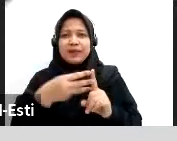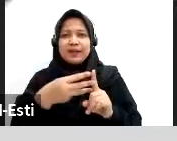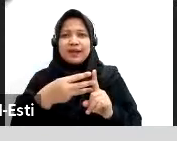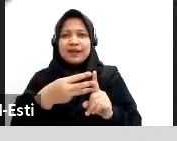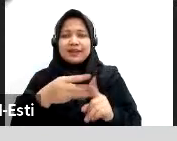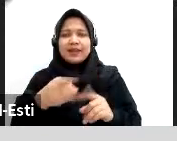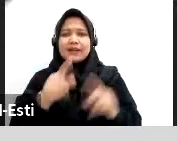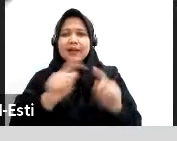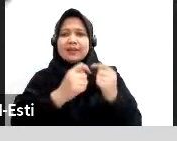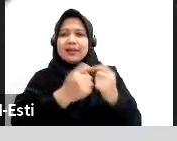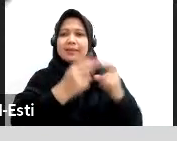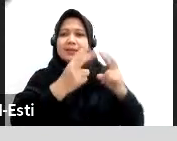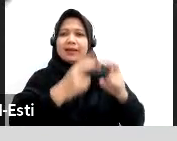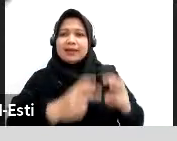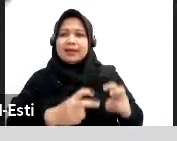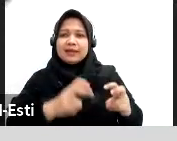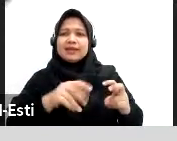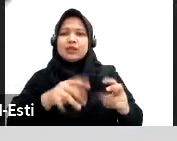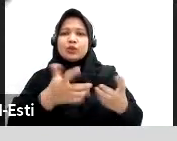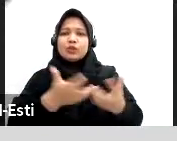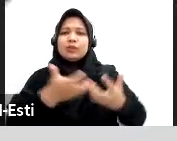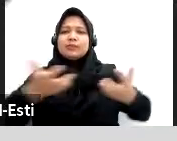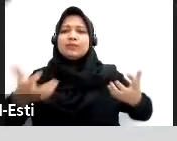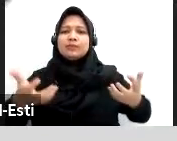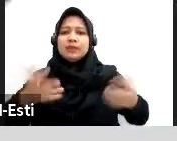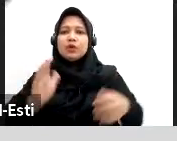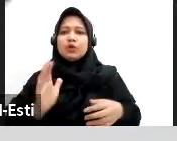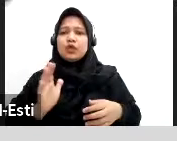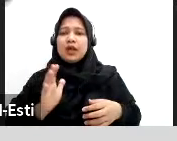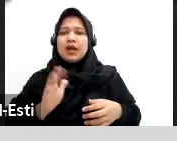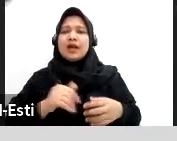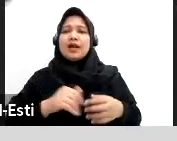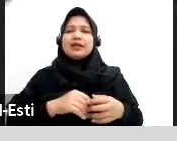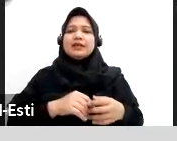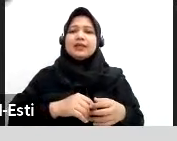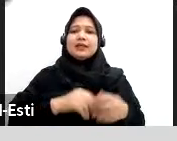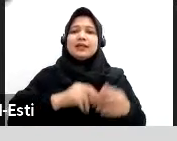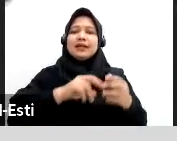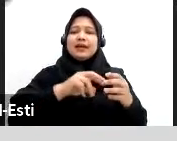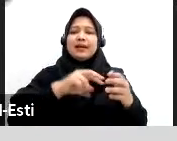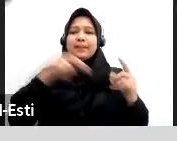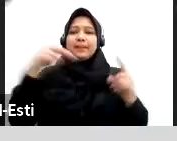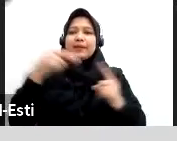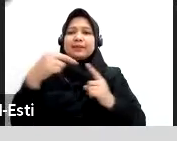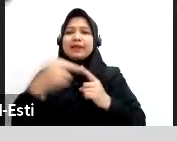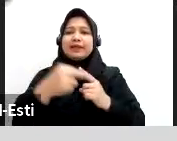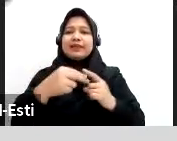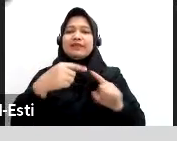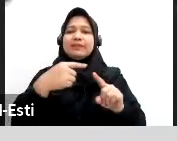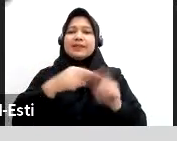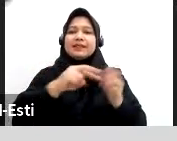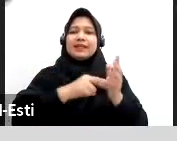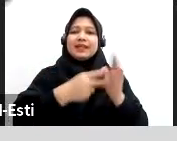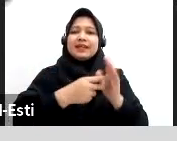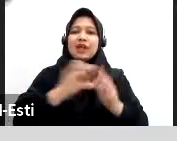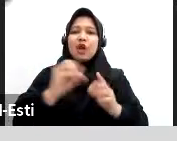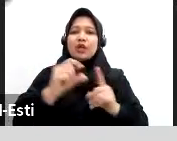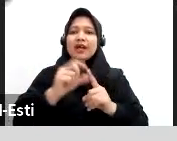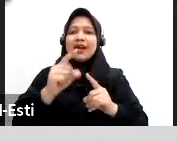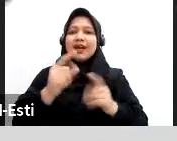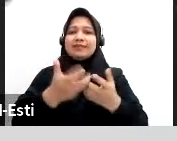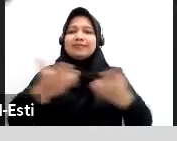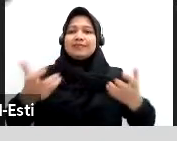sudah membedakan pengertian atau perspektif Hai art menjadi dua hidup